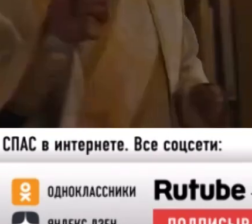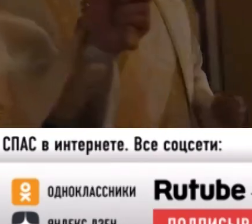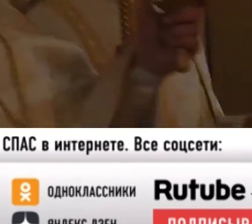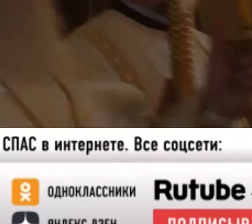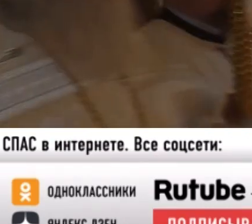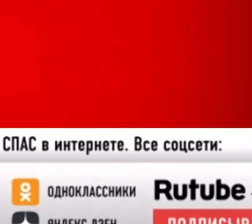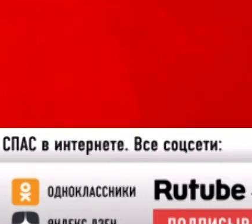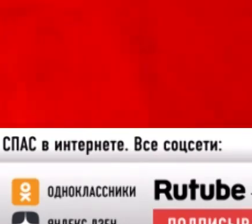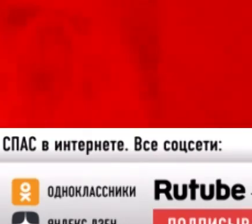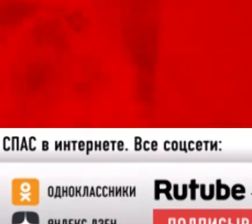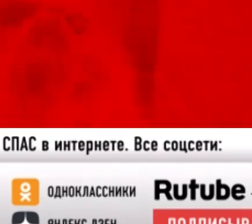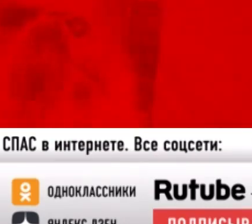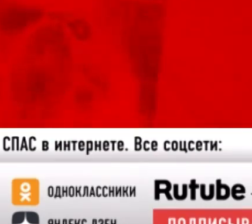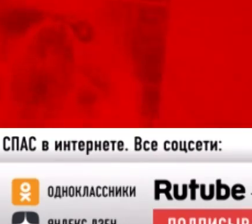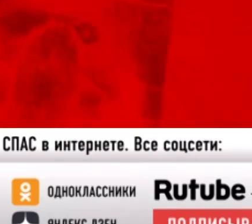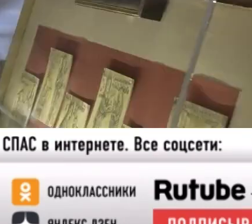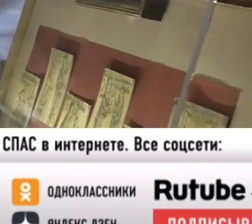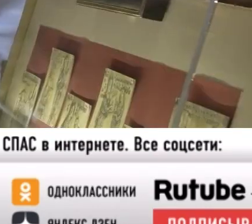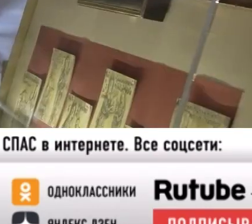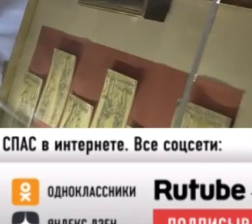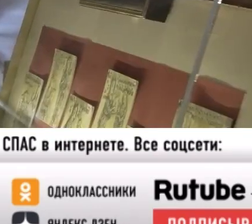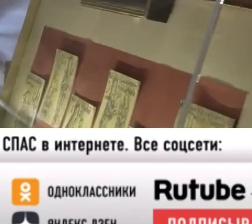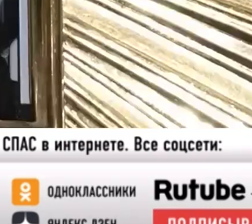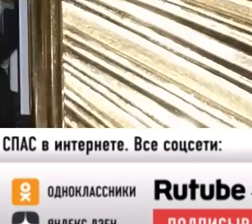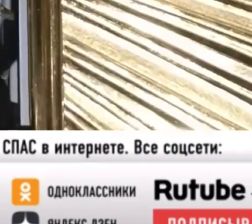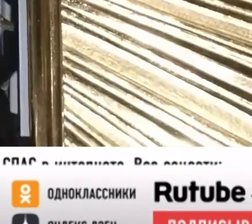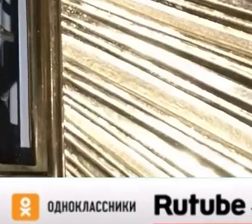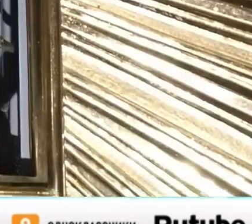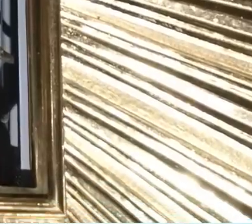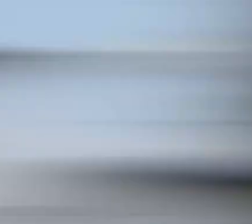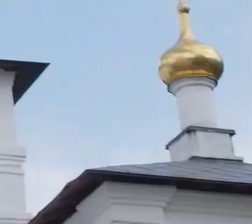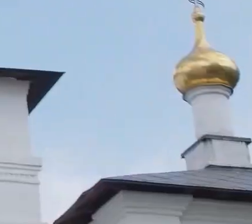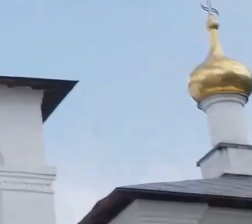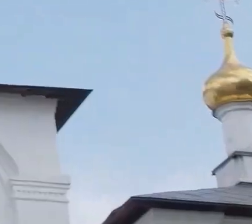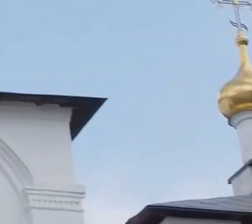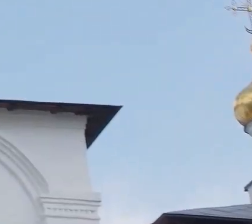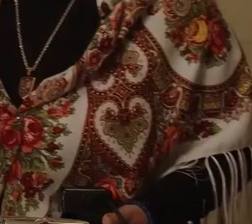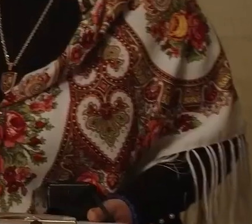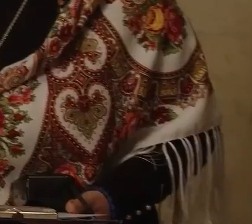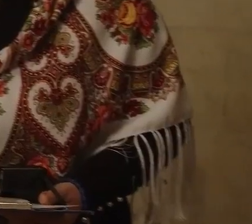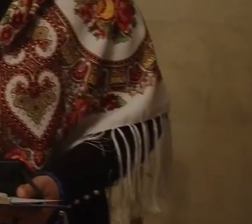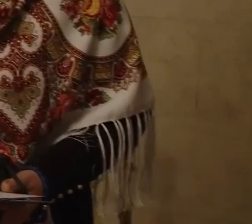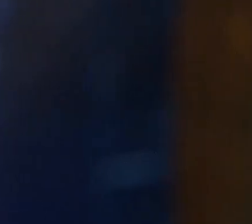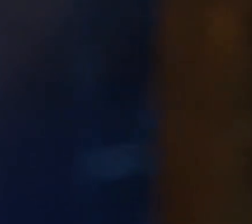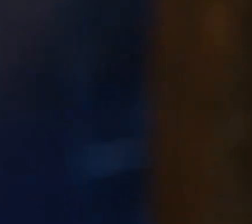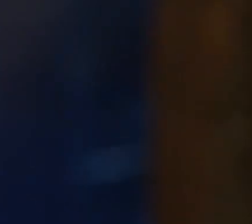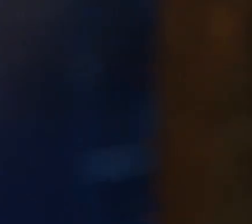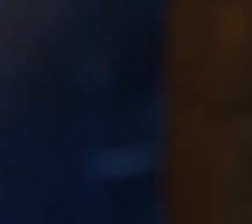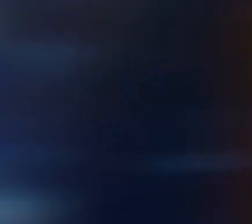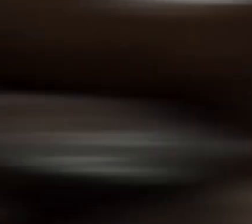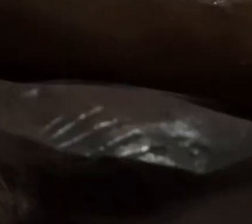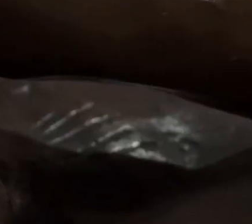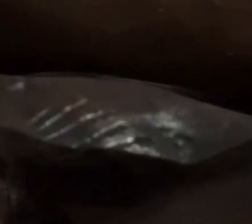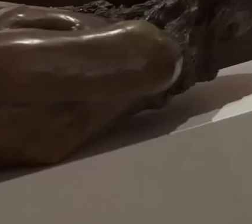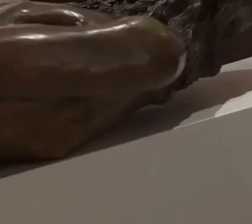появился благодаря чуду. Иконописцам оставалось лишь копировать то, что стало архетипом. Раны, которые напоминают нам раны от гвоздя.